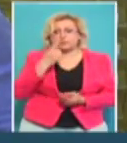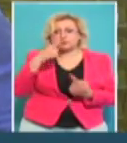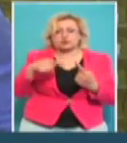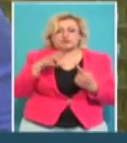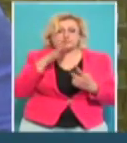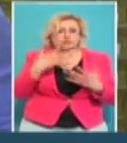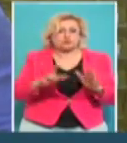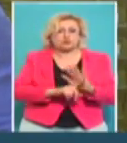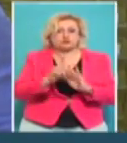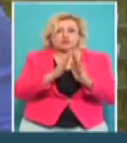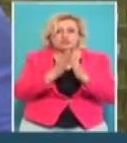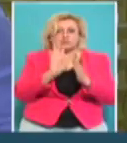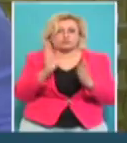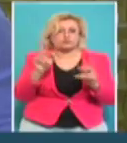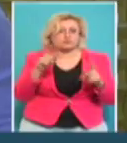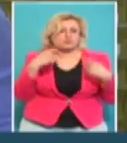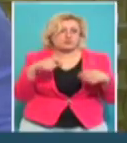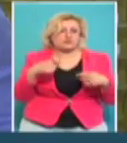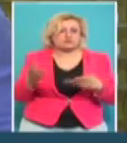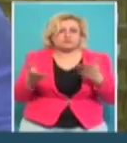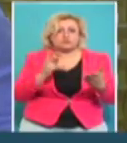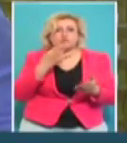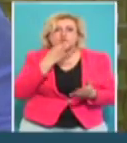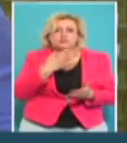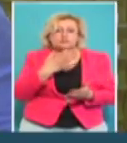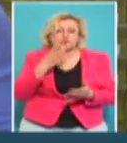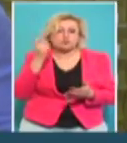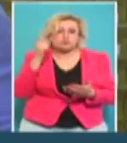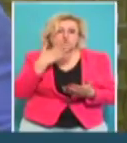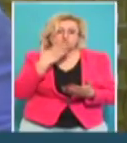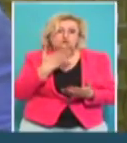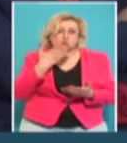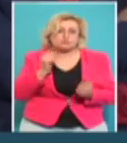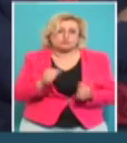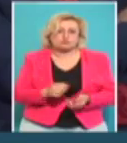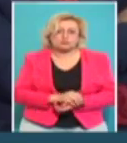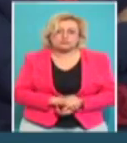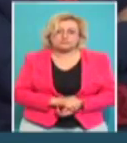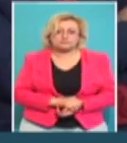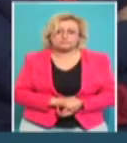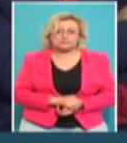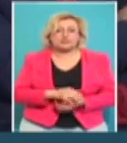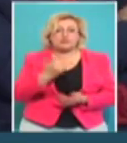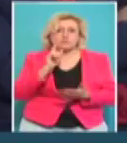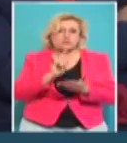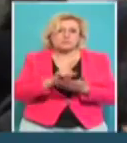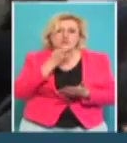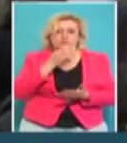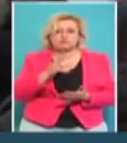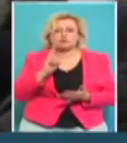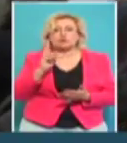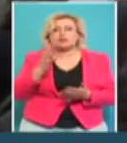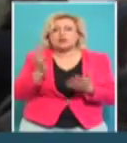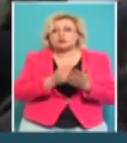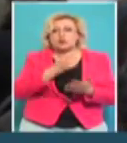тақырыптарды, әлеуметтік дүниелерді өте көп деп жазған және сол тақырыптарға назарды жиірек бұрған екен. Кездесу барысында ақын оқырмандарына жаңа кітапта